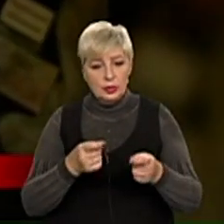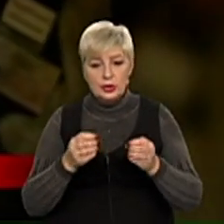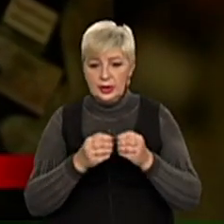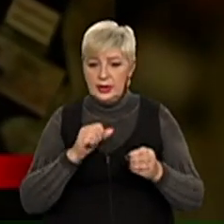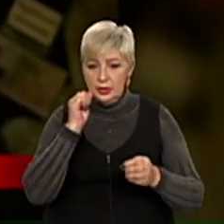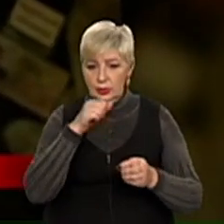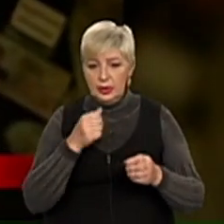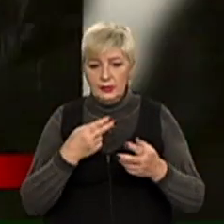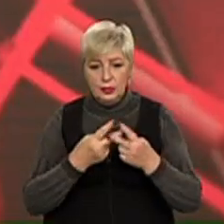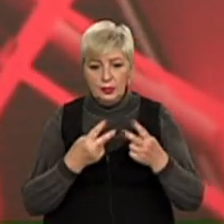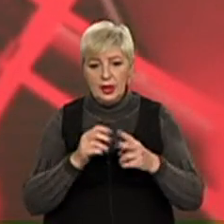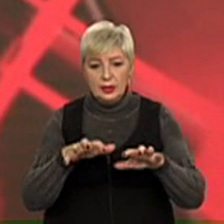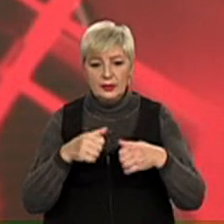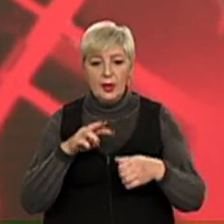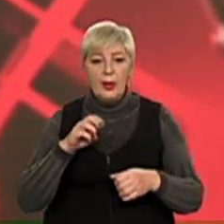майна.